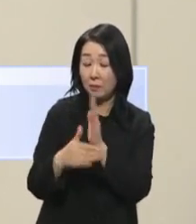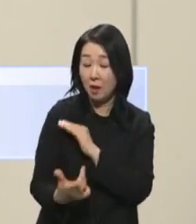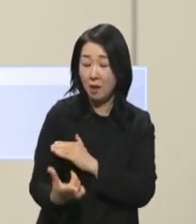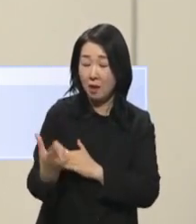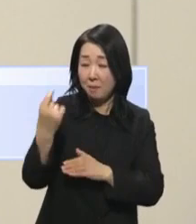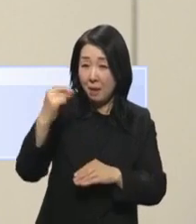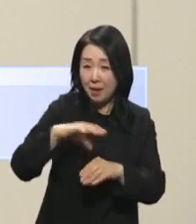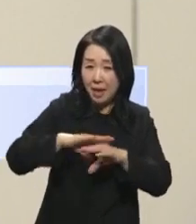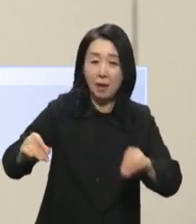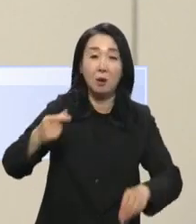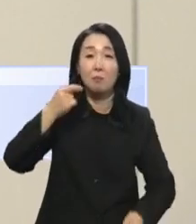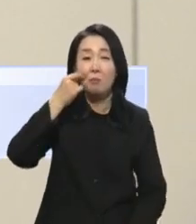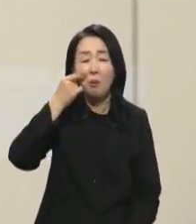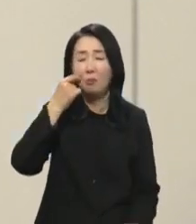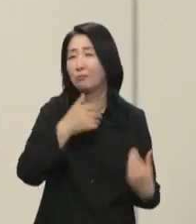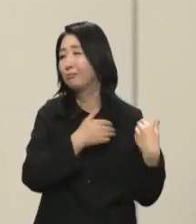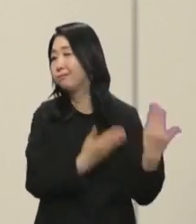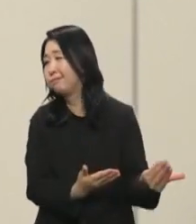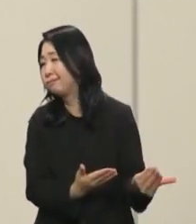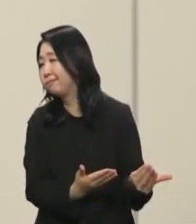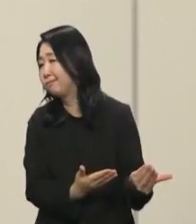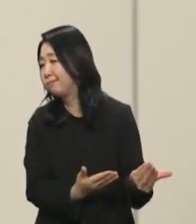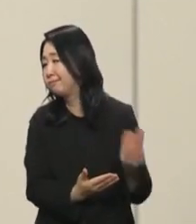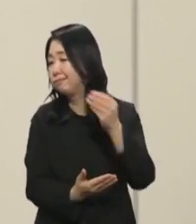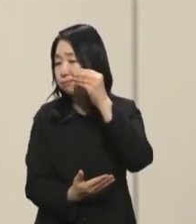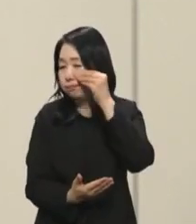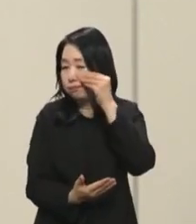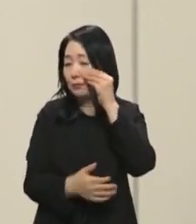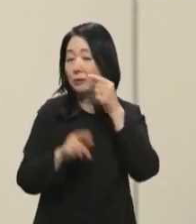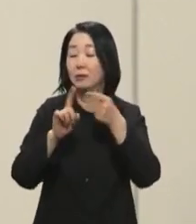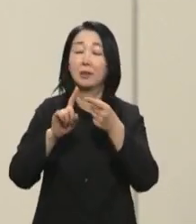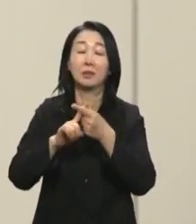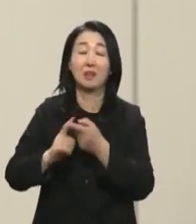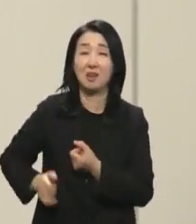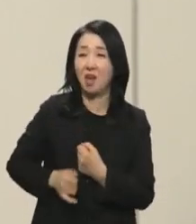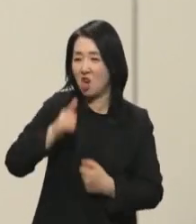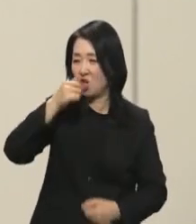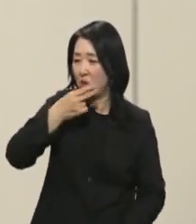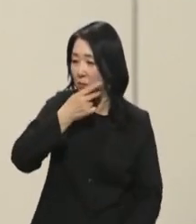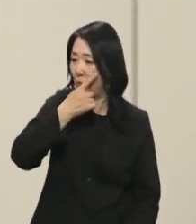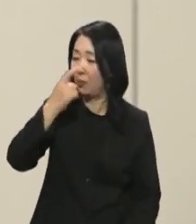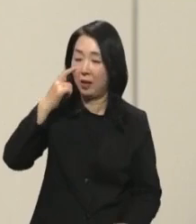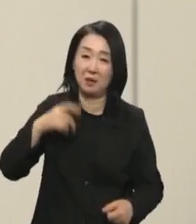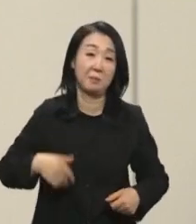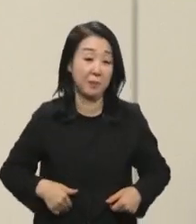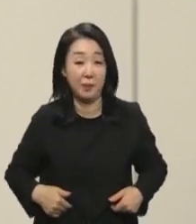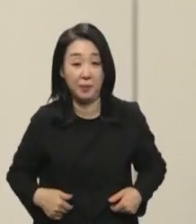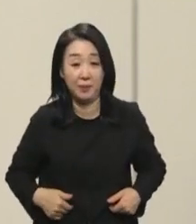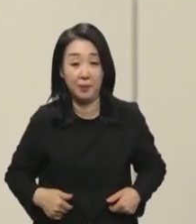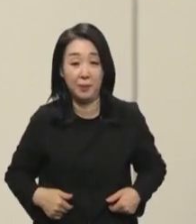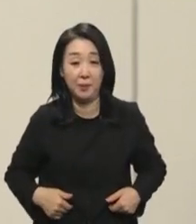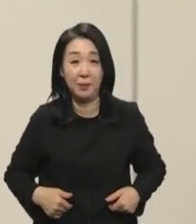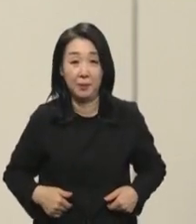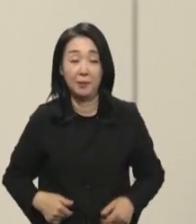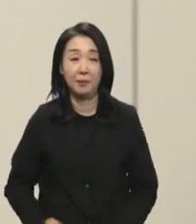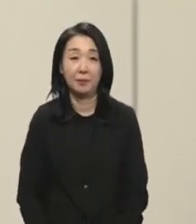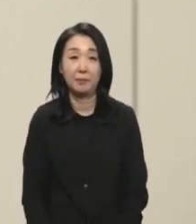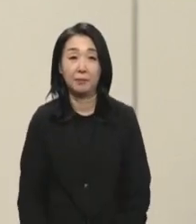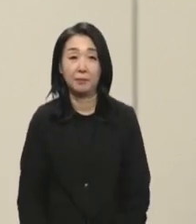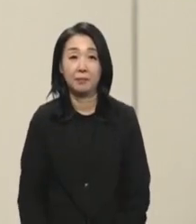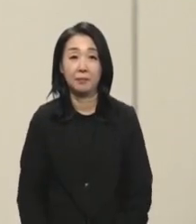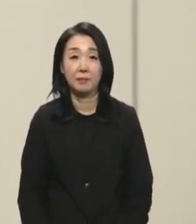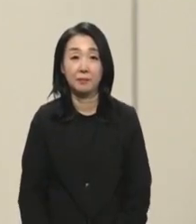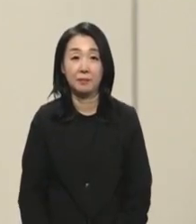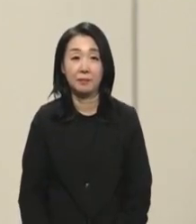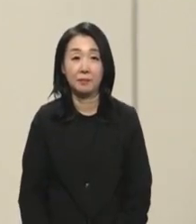수습하지 못하고 방치된 것에 대한 과실이 있느냐 이런 부분 입증해야 되는 이제 법률상의 문제가 있는데 그런 부분들은 또